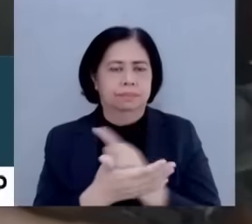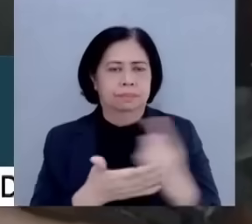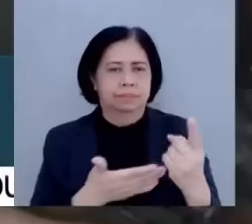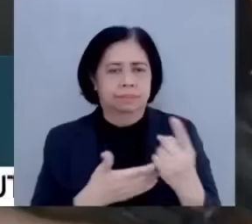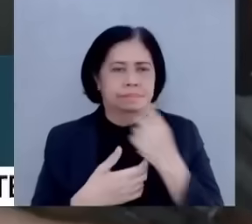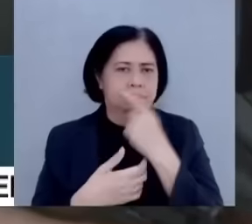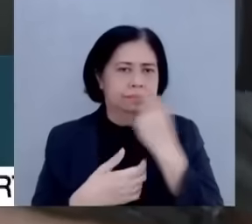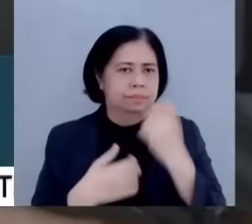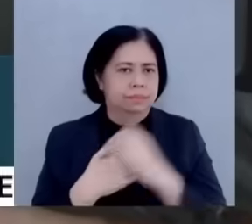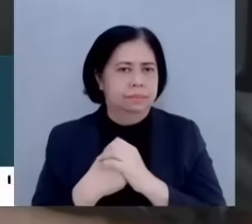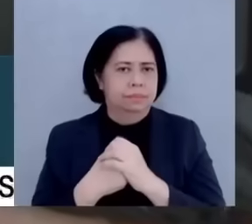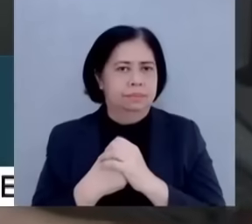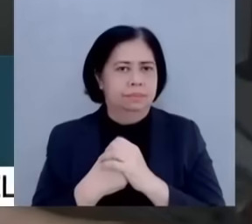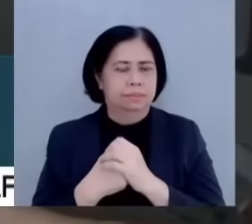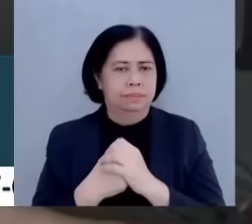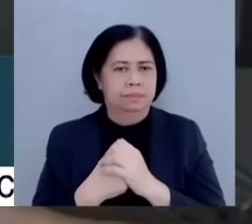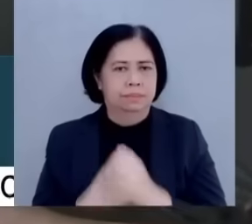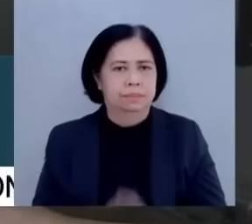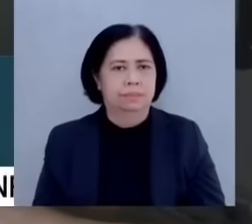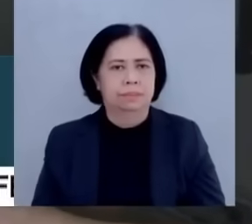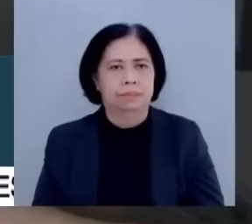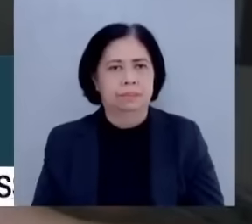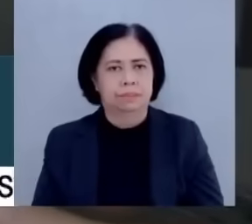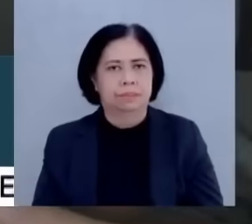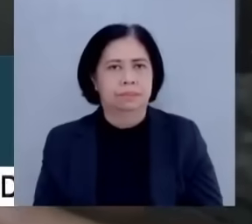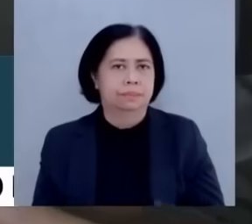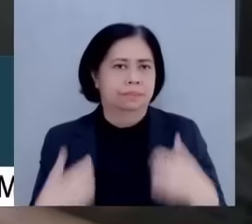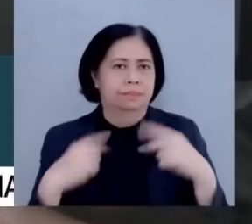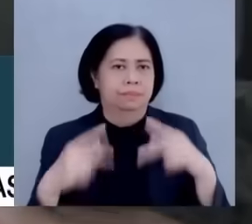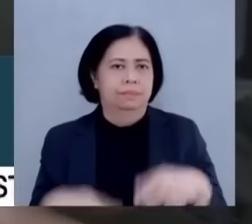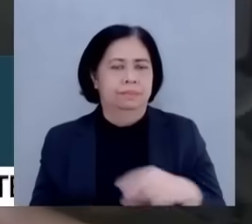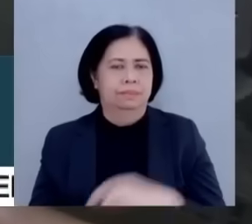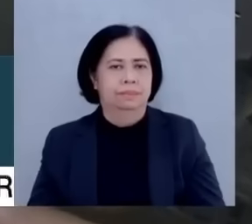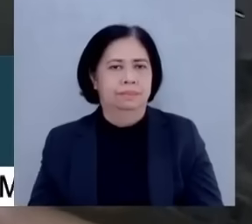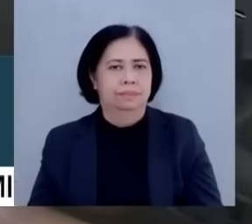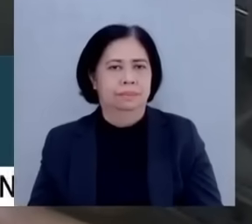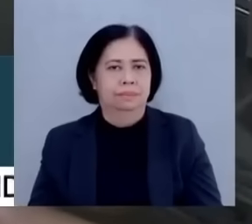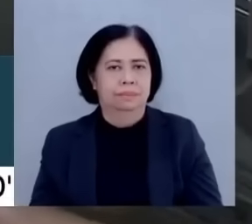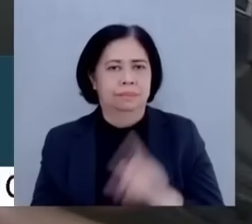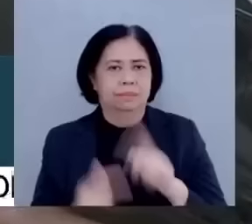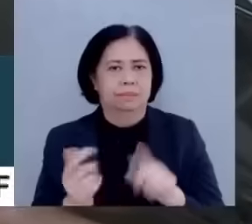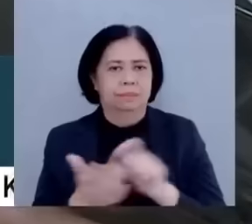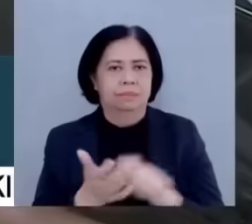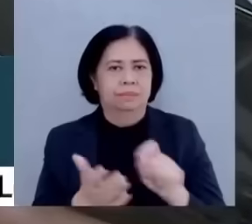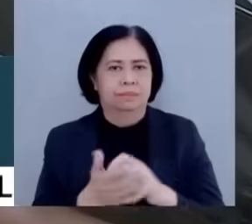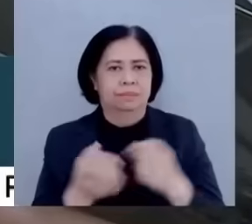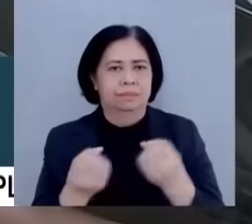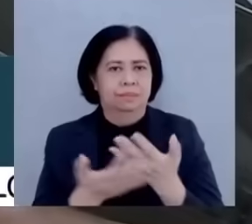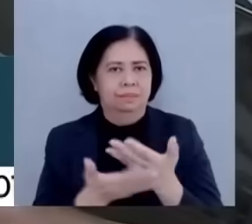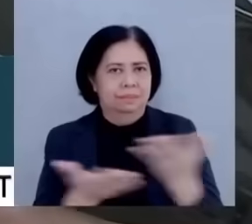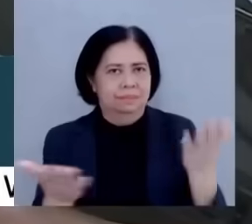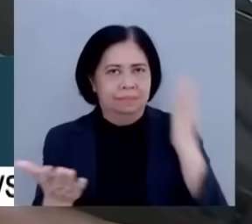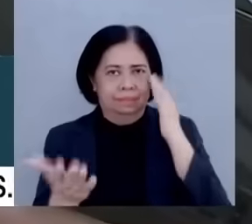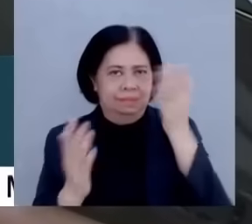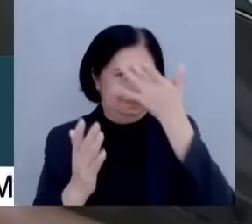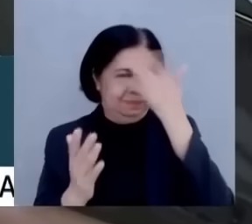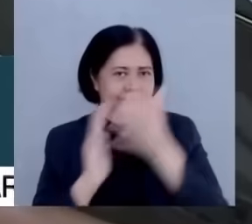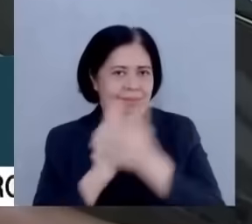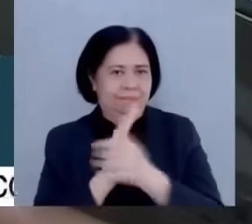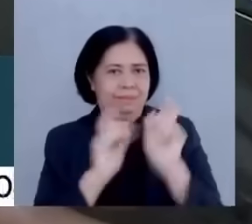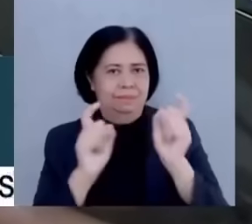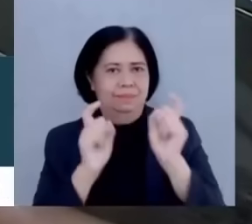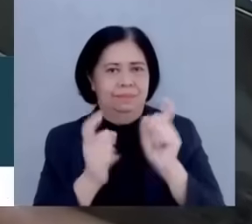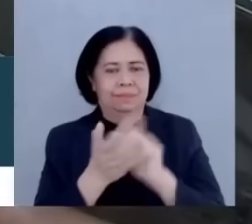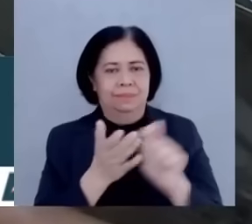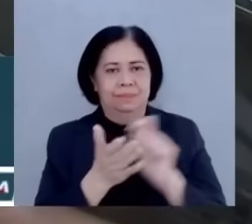tao lang po. Di kaya magsulat ng kayo, magagaling kayo, mabilis kayo magsulat.